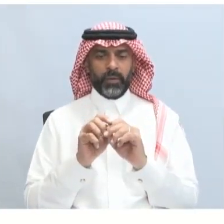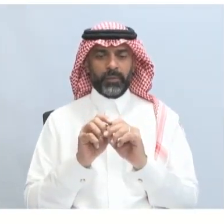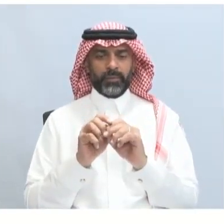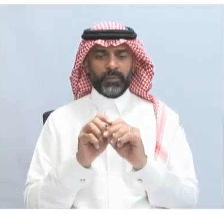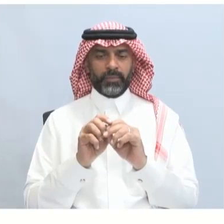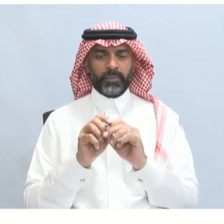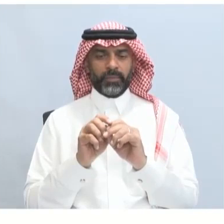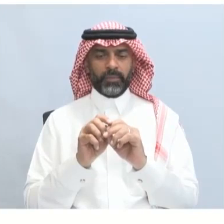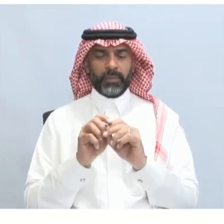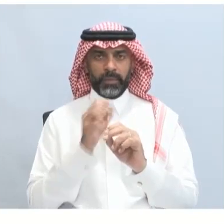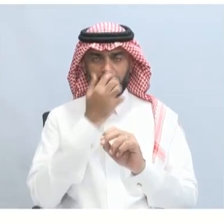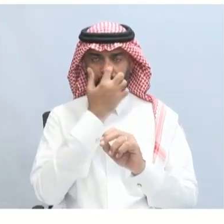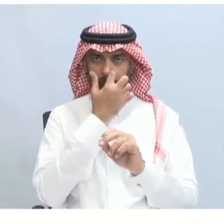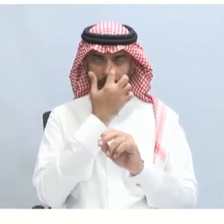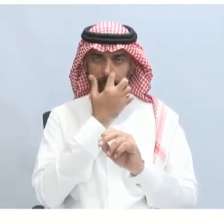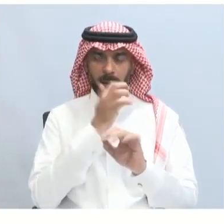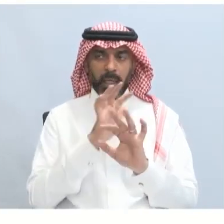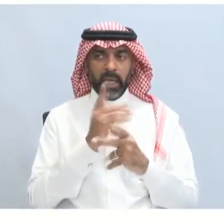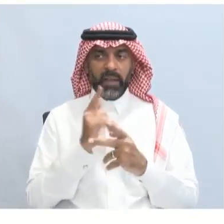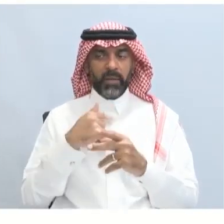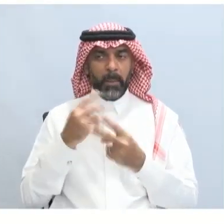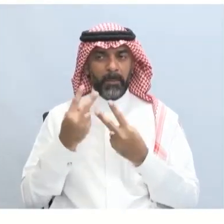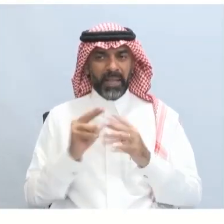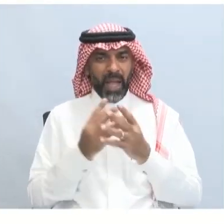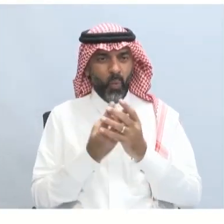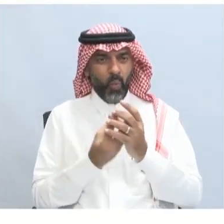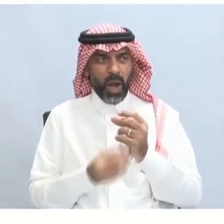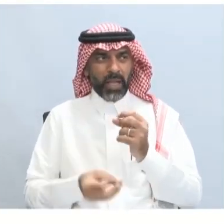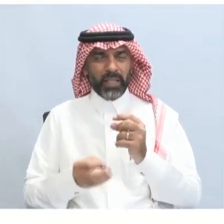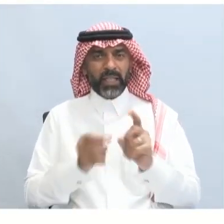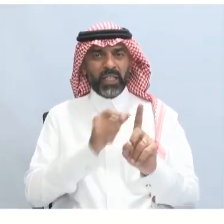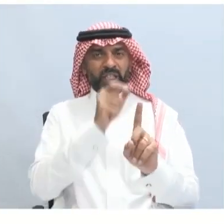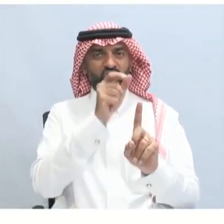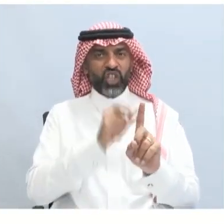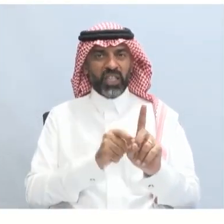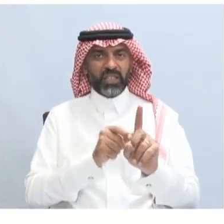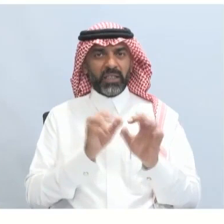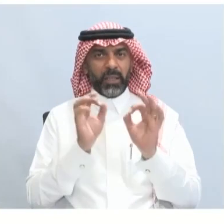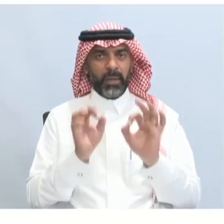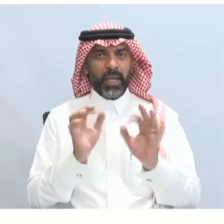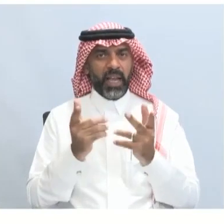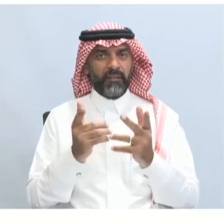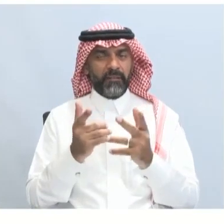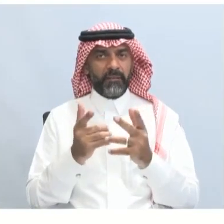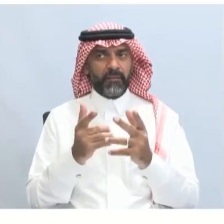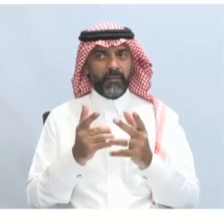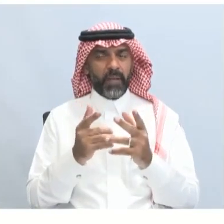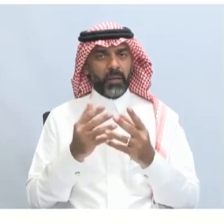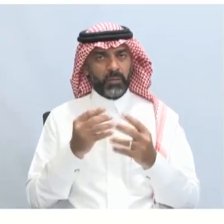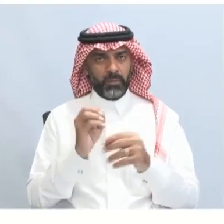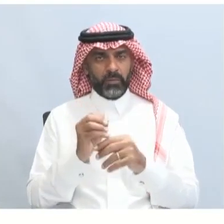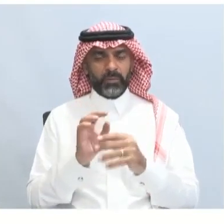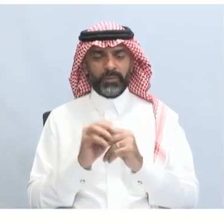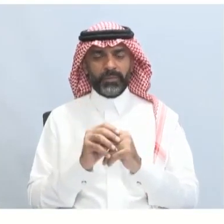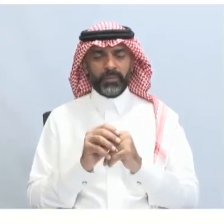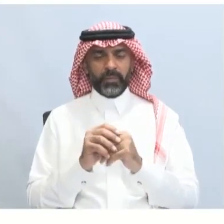يلد او كيف تكون ولاده هذا الشخص الطبيعي سنبينه بعد قليل وهو الذي يصلح